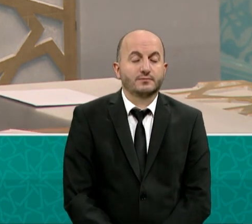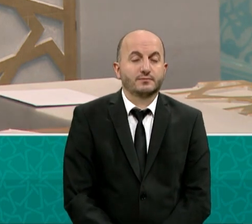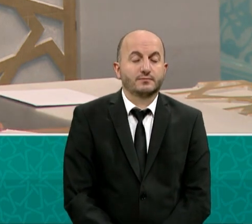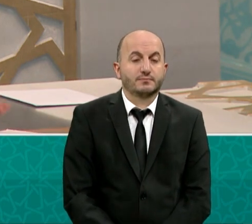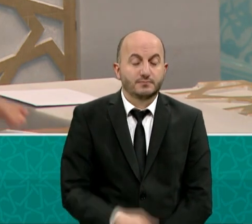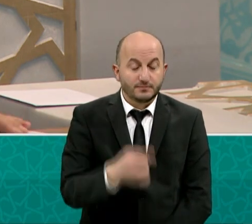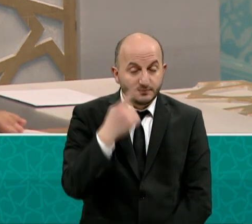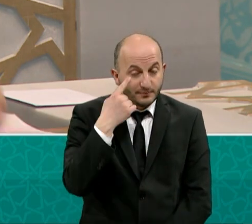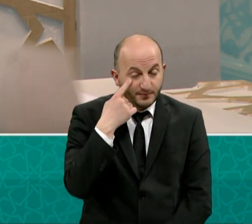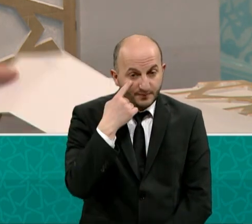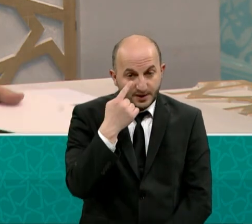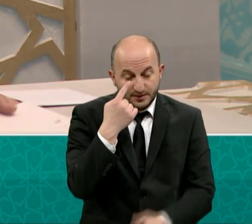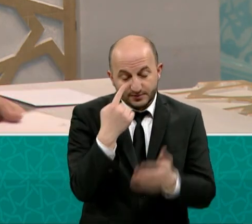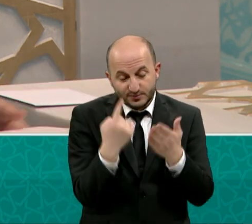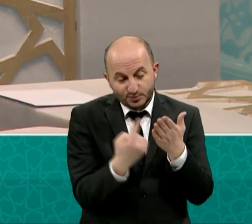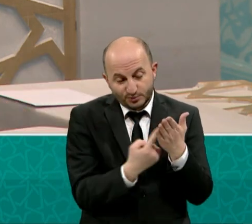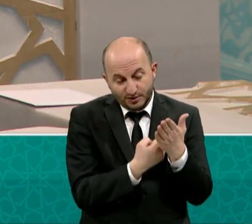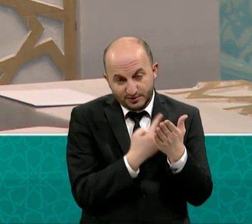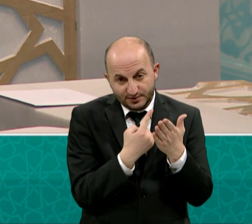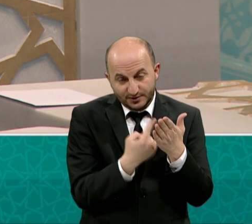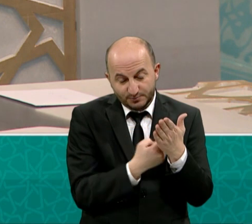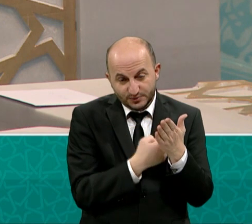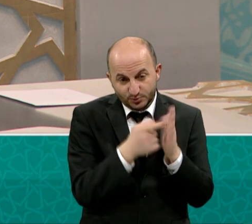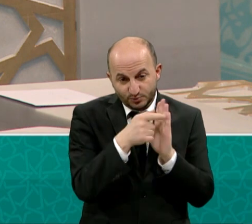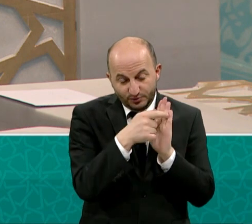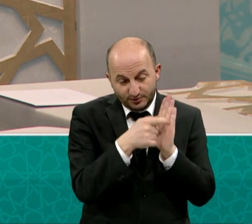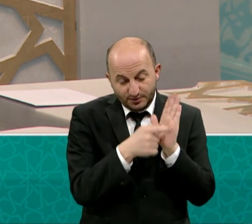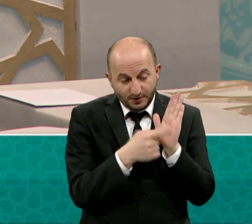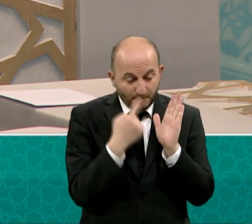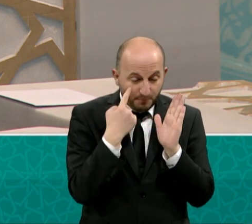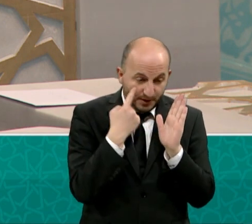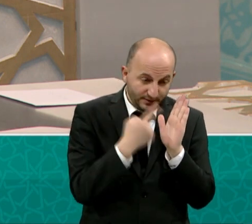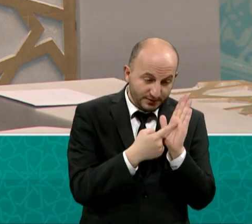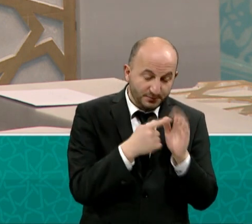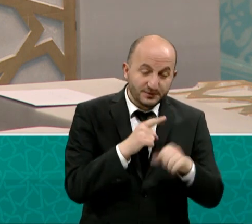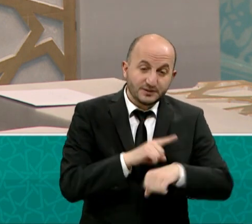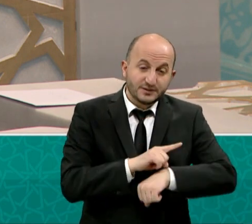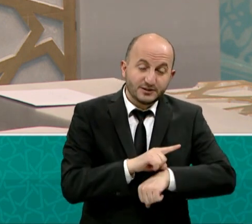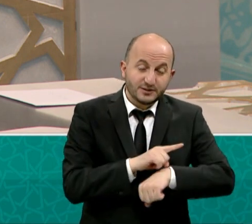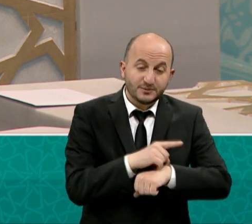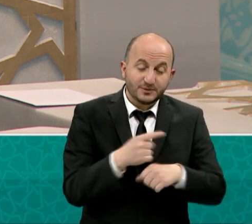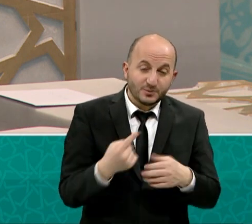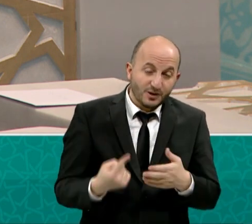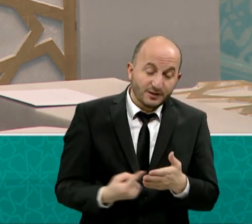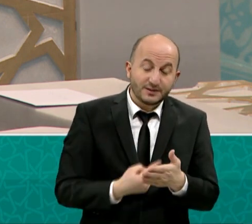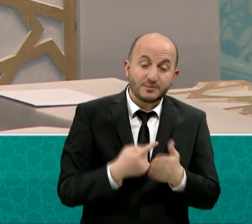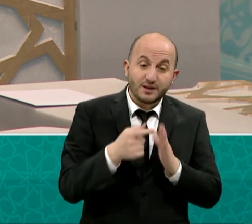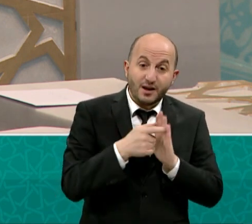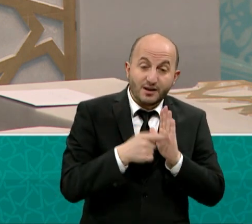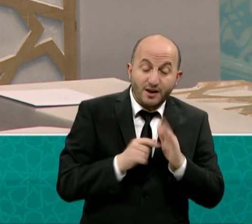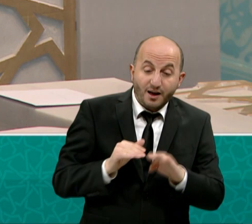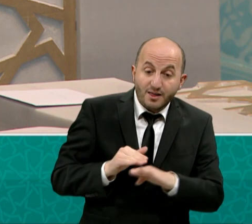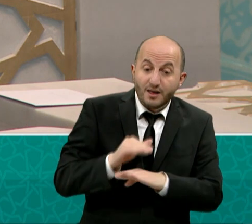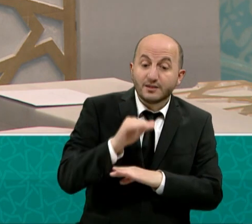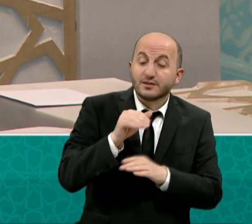bakın Kur'an-ı Kerim'in ayetlerine baktığımız zaman Kur'an-ı Kerim'in ayetlerinde hayatın